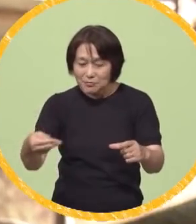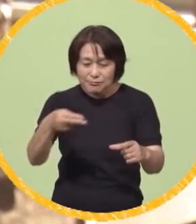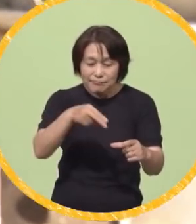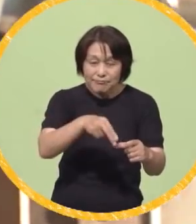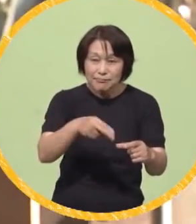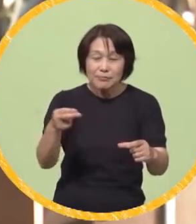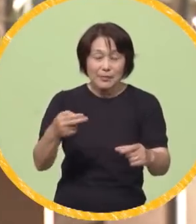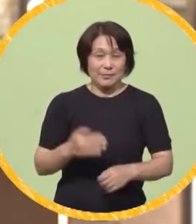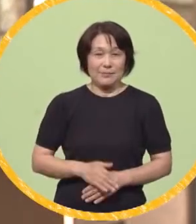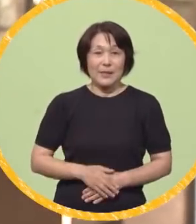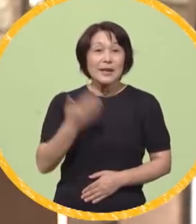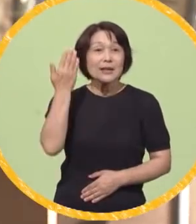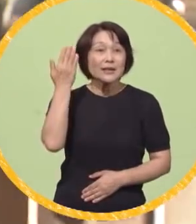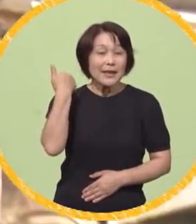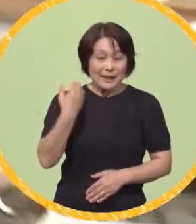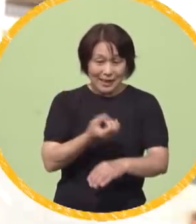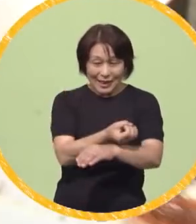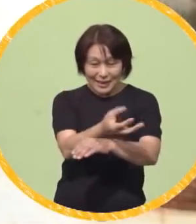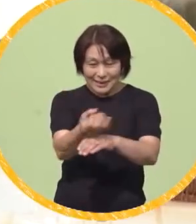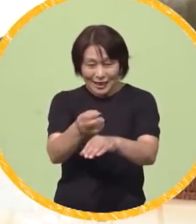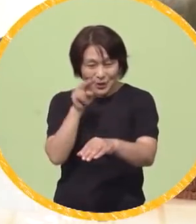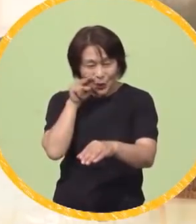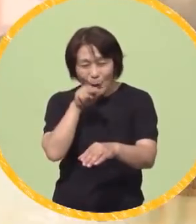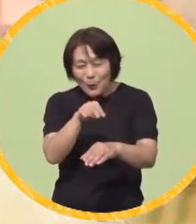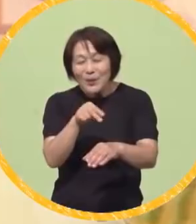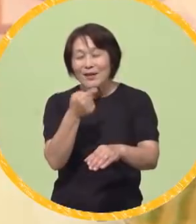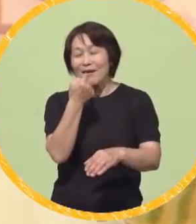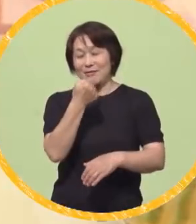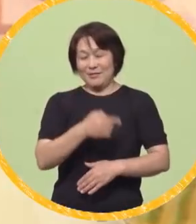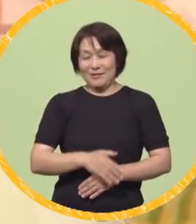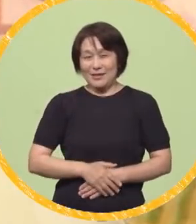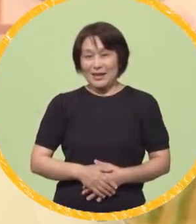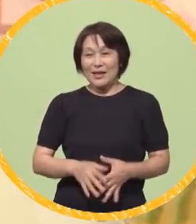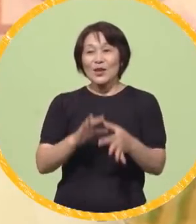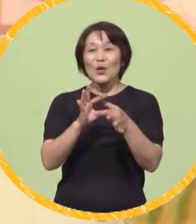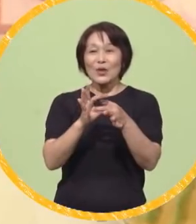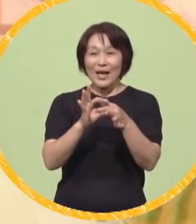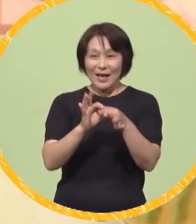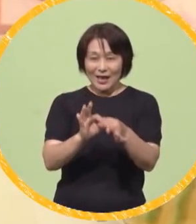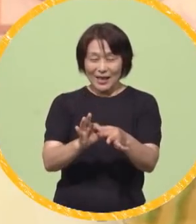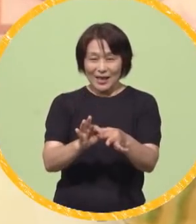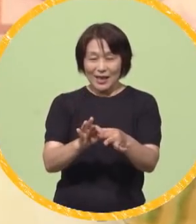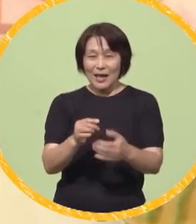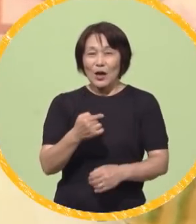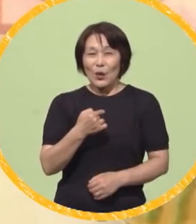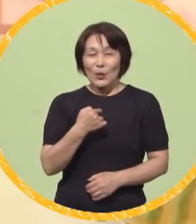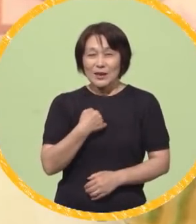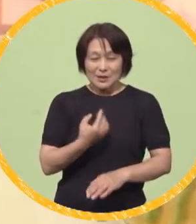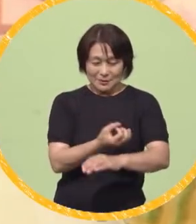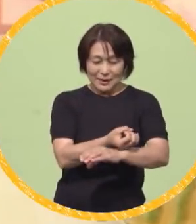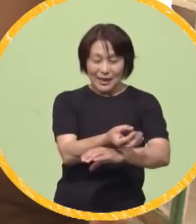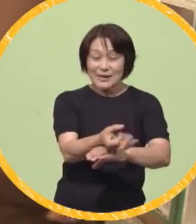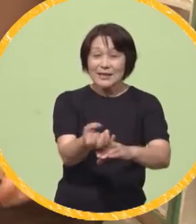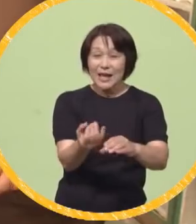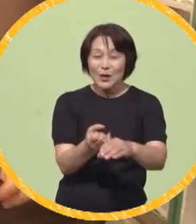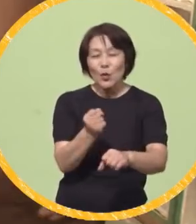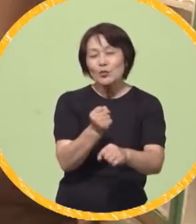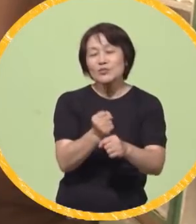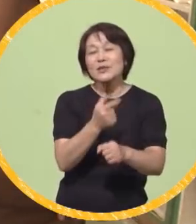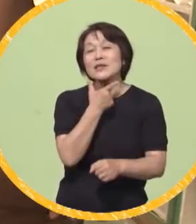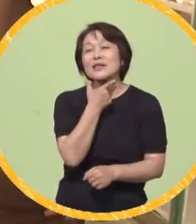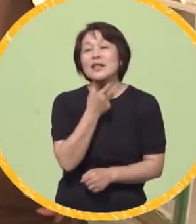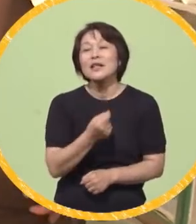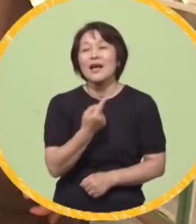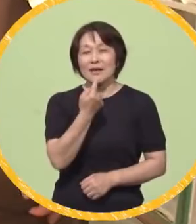ょっとさっき素敵なアジサイを見てきたんですよ、 はい、 なので ちょっと私も紫陽花を作っていいですか。 はい、ぜひ